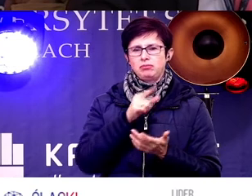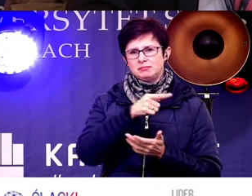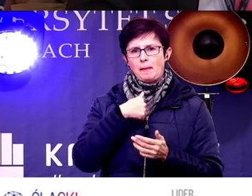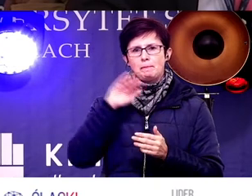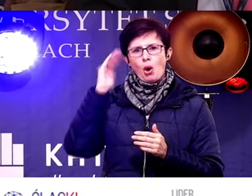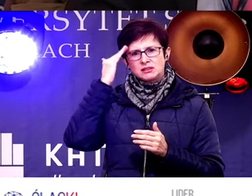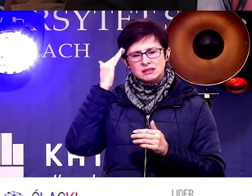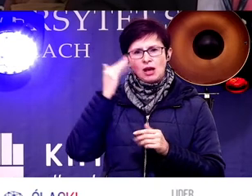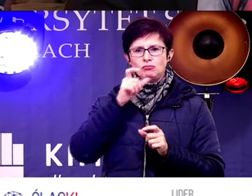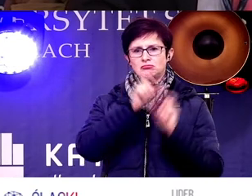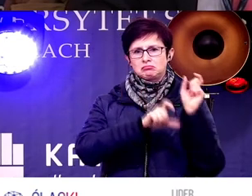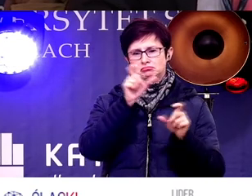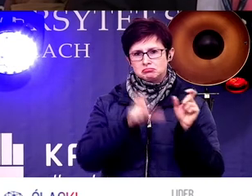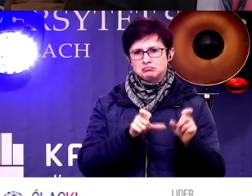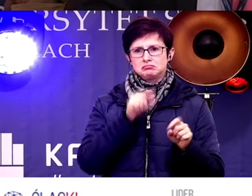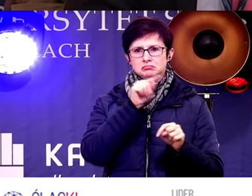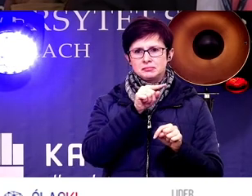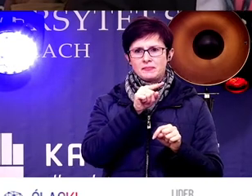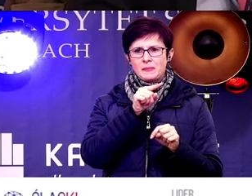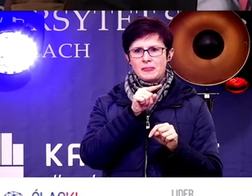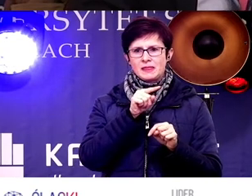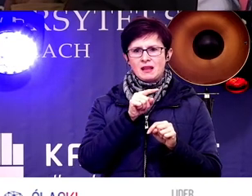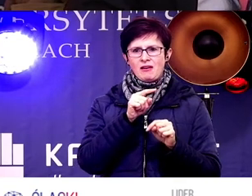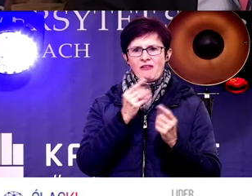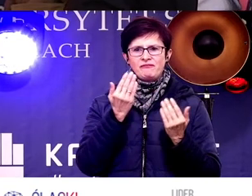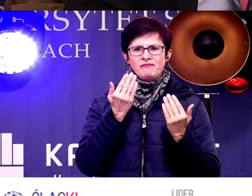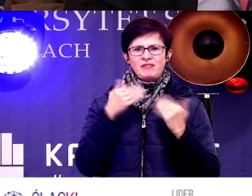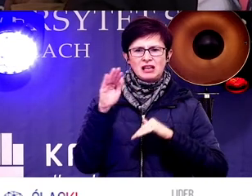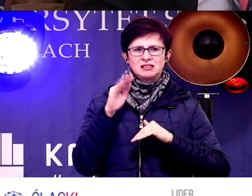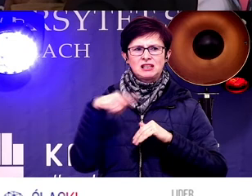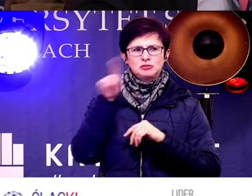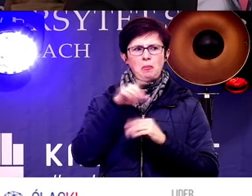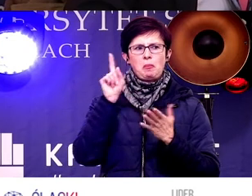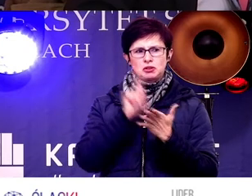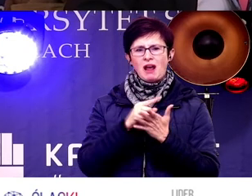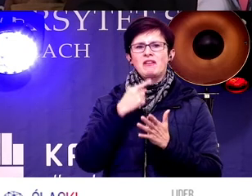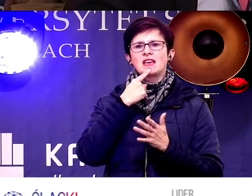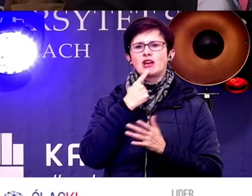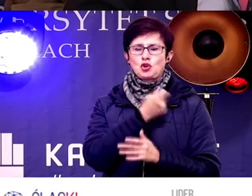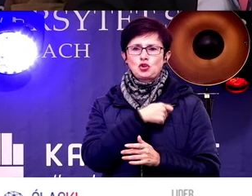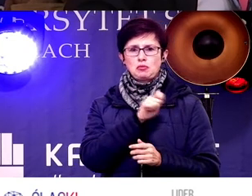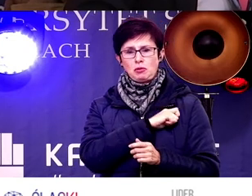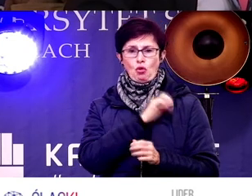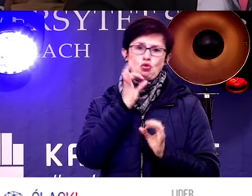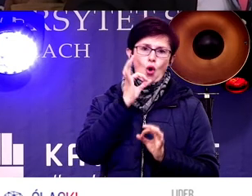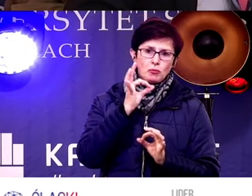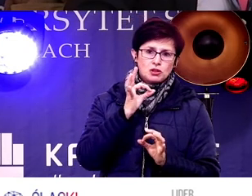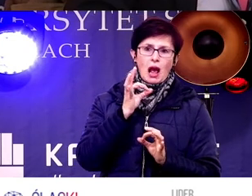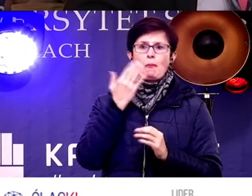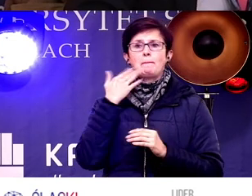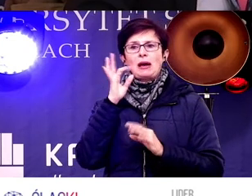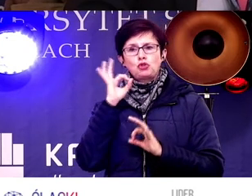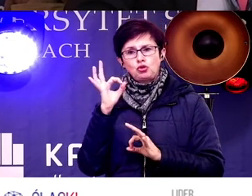kolegów, akredytowanych dyplomatów na Kubie, znakomita większość władała językiem hiszpańskim, dobrze lub bardzo dobrze, i